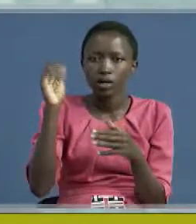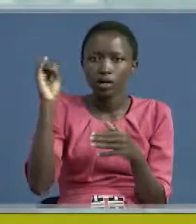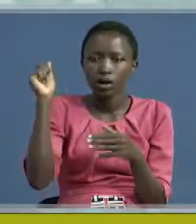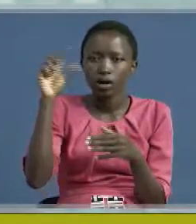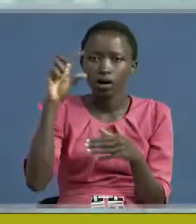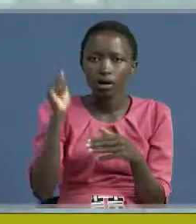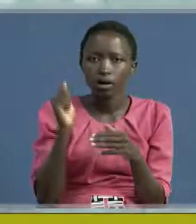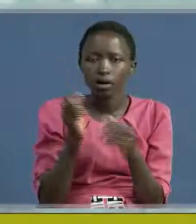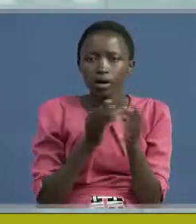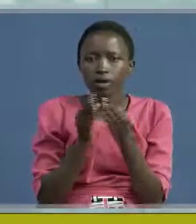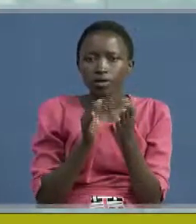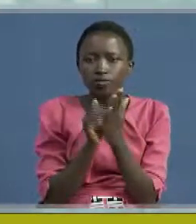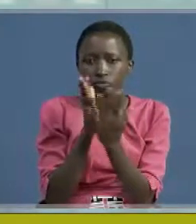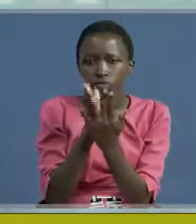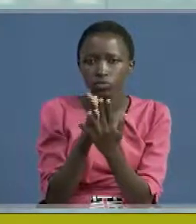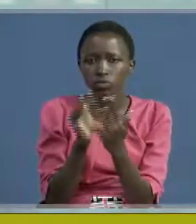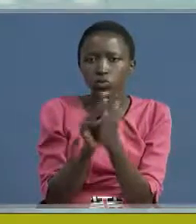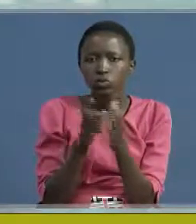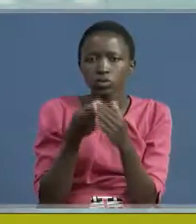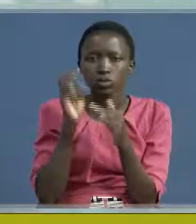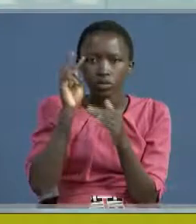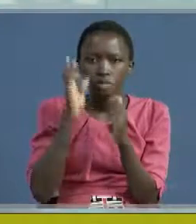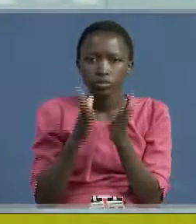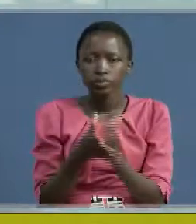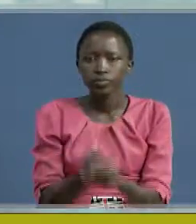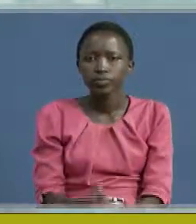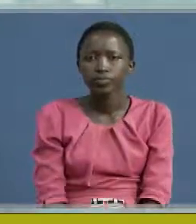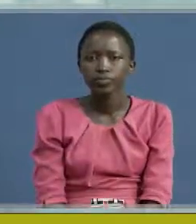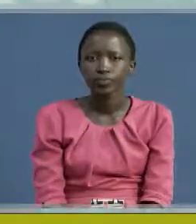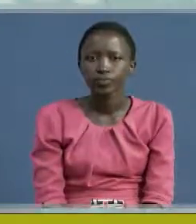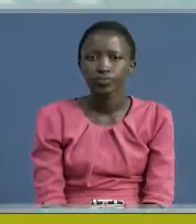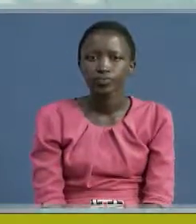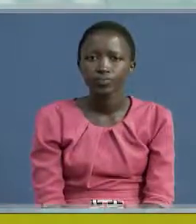Irungu anaweza kuitilafiana na mashahidi katika kesi hiyo.